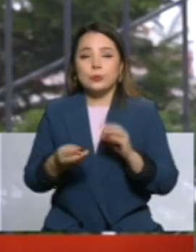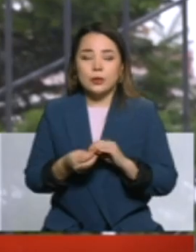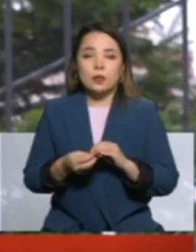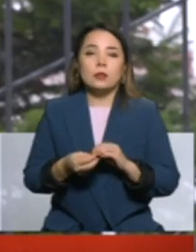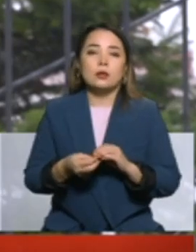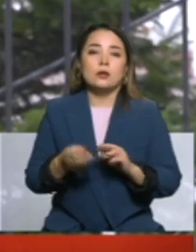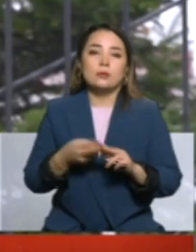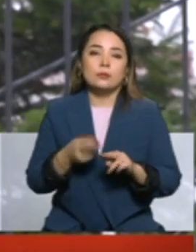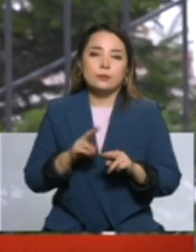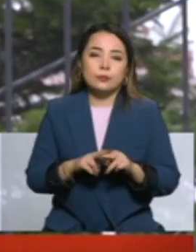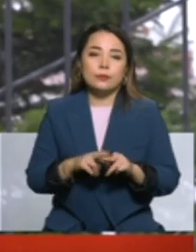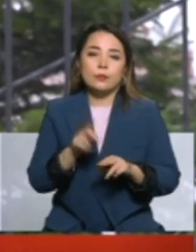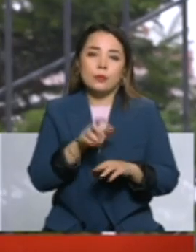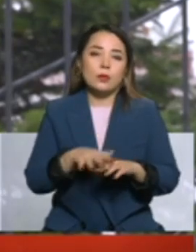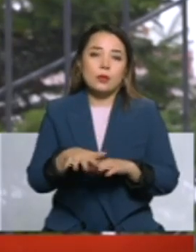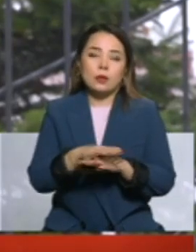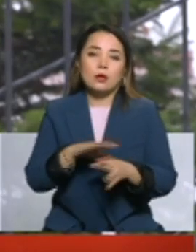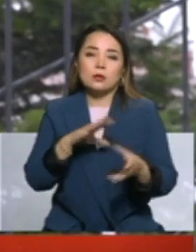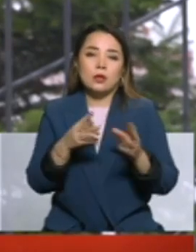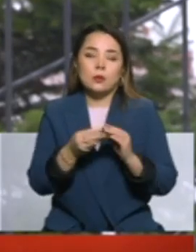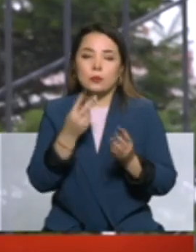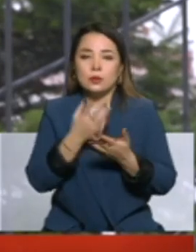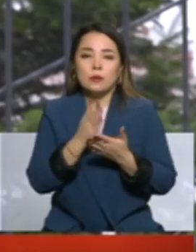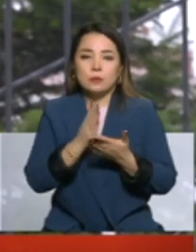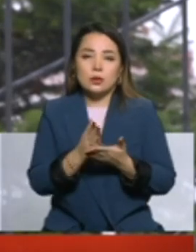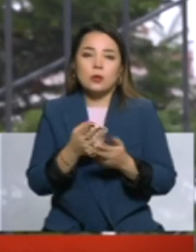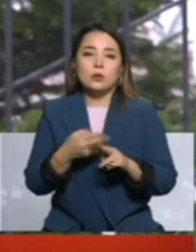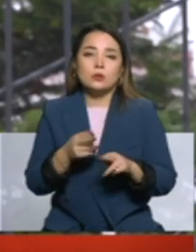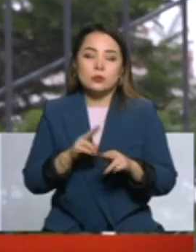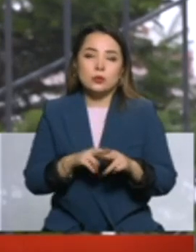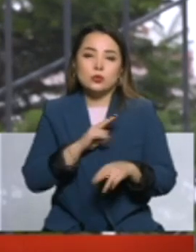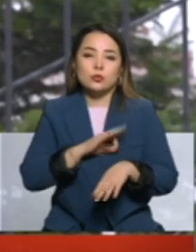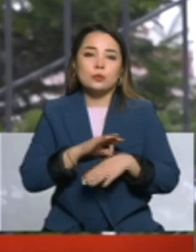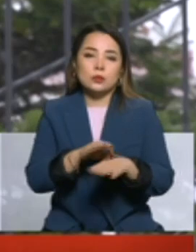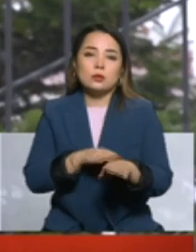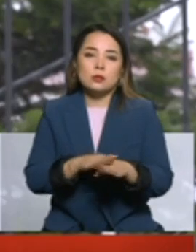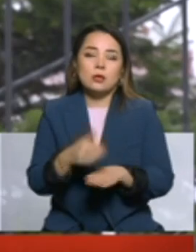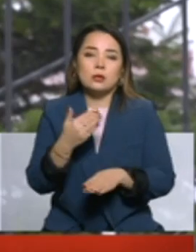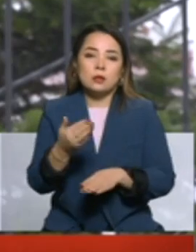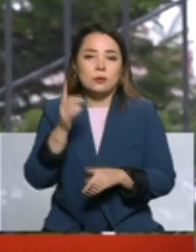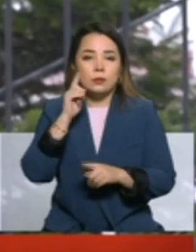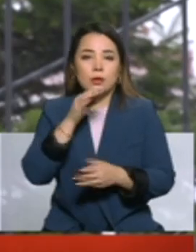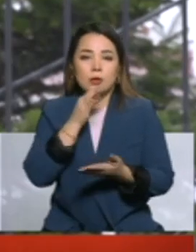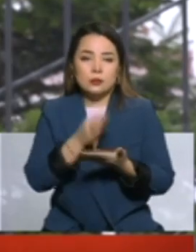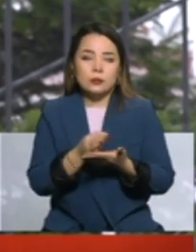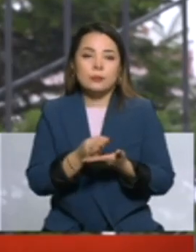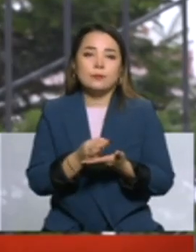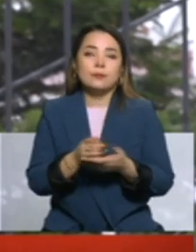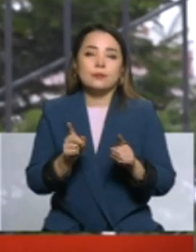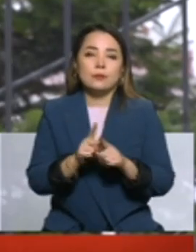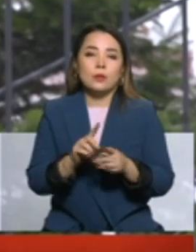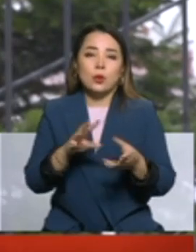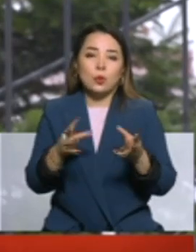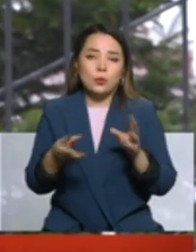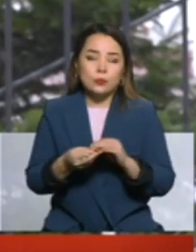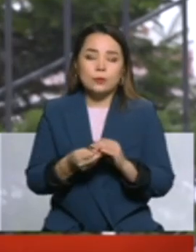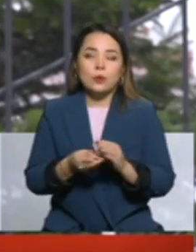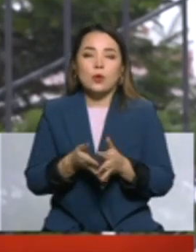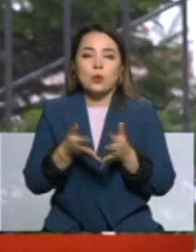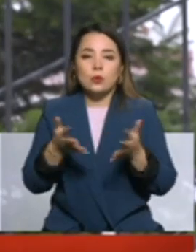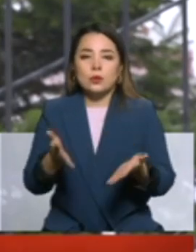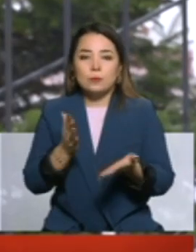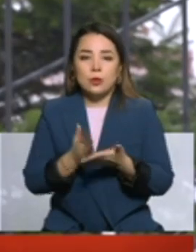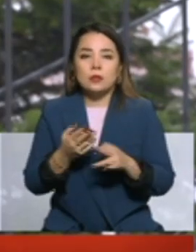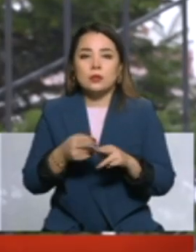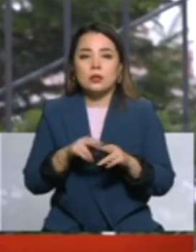бүкіл жаңағы қалпына келтіру деген жоспар. Ал енді жаңағы семерманы бойынша айтып жүрсек, оның көлемдері өте үлкен болды.